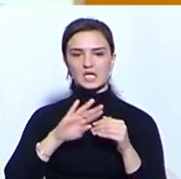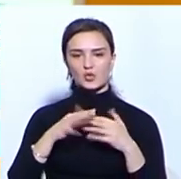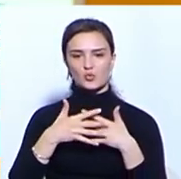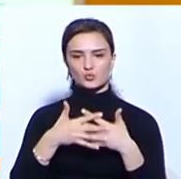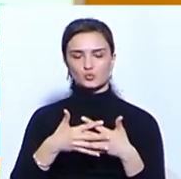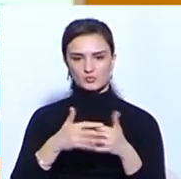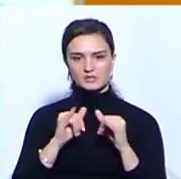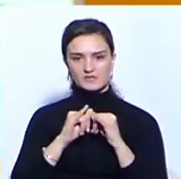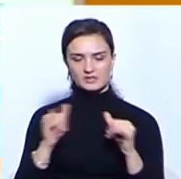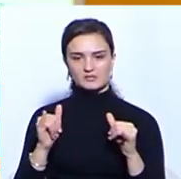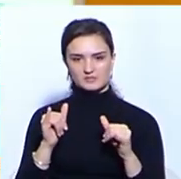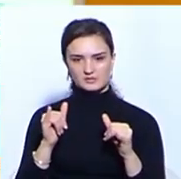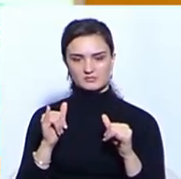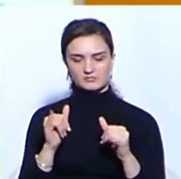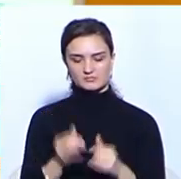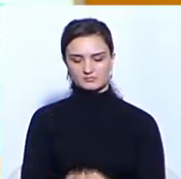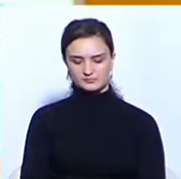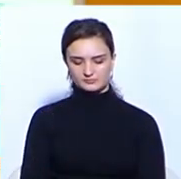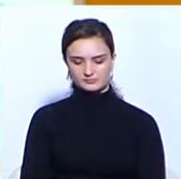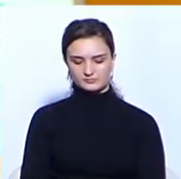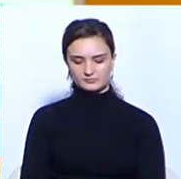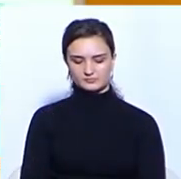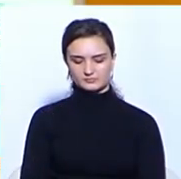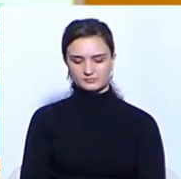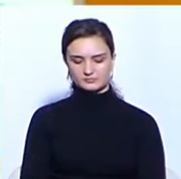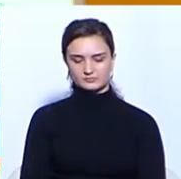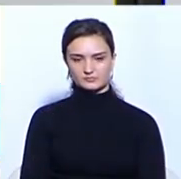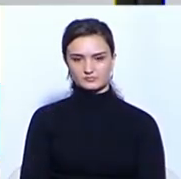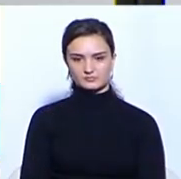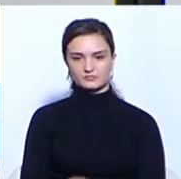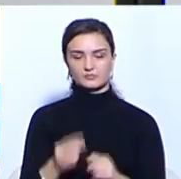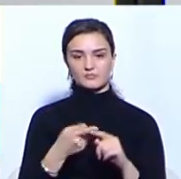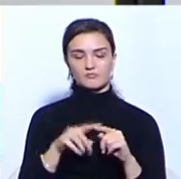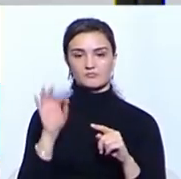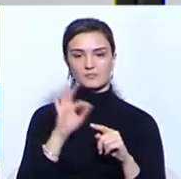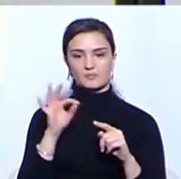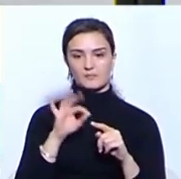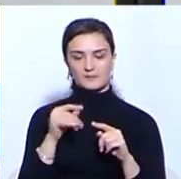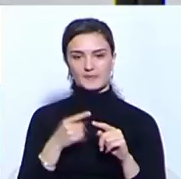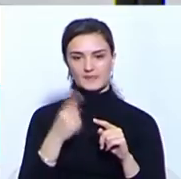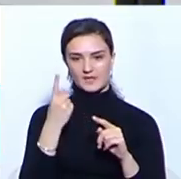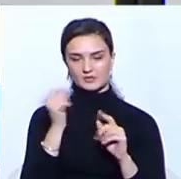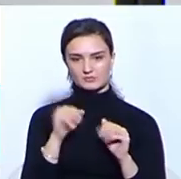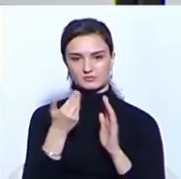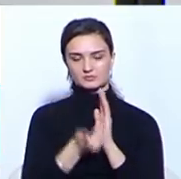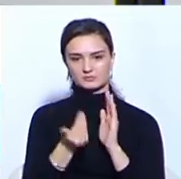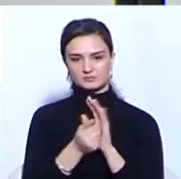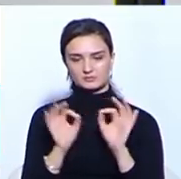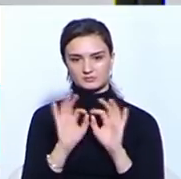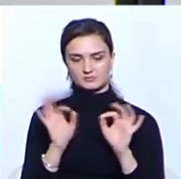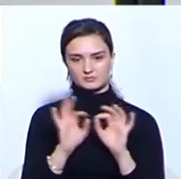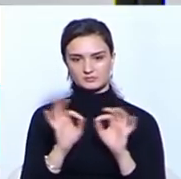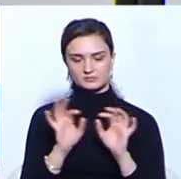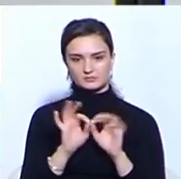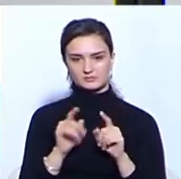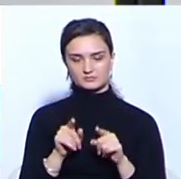ერთხელ განვითარების შანსი და რისკი? კი ბატონო, ამასთან დაკავშირებით მაშინ მე ეცეთ ერთ პატარას თუ შეიძლება თქვენ ის ნებართვით